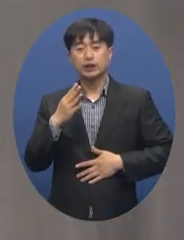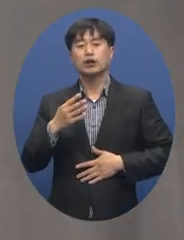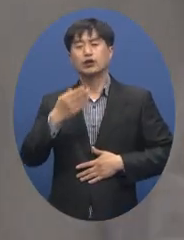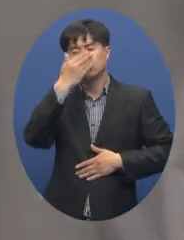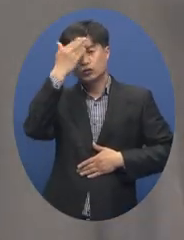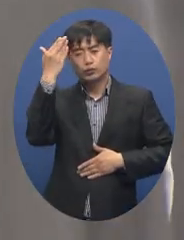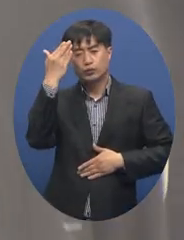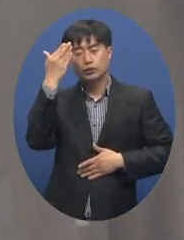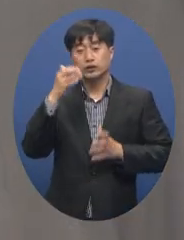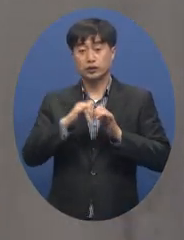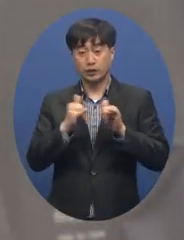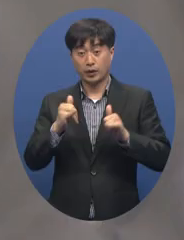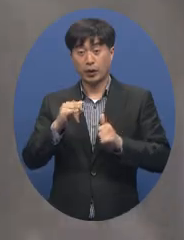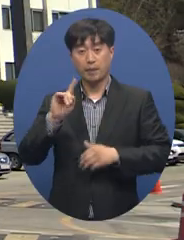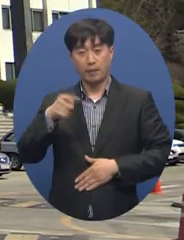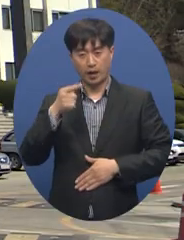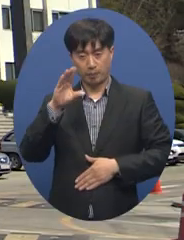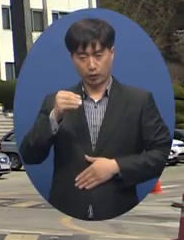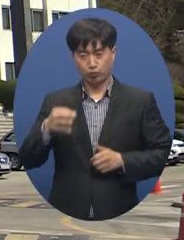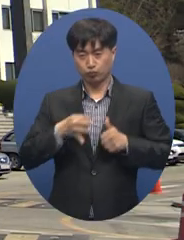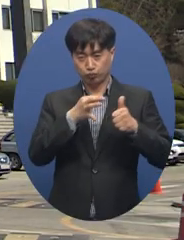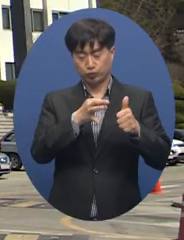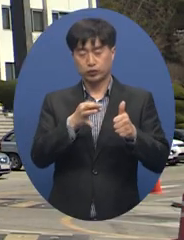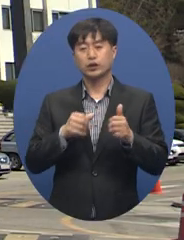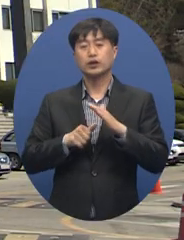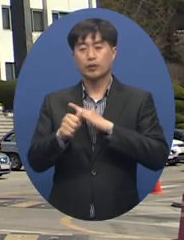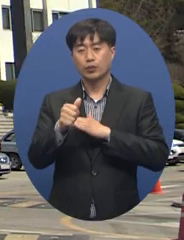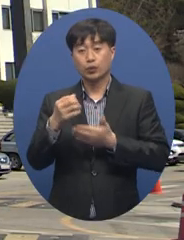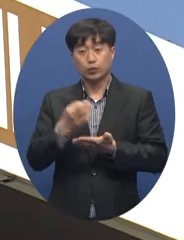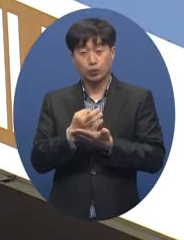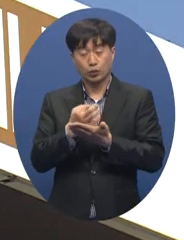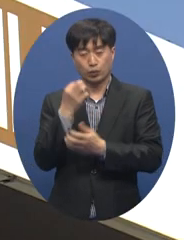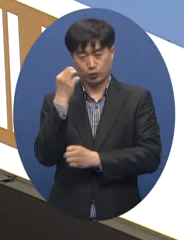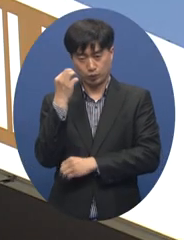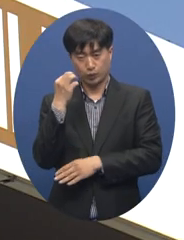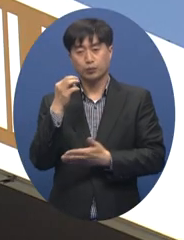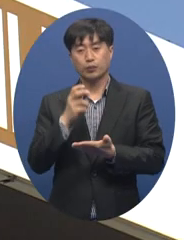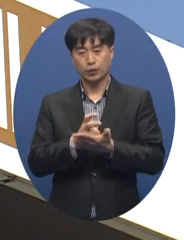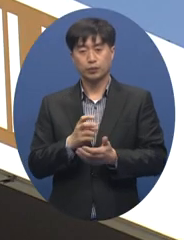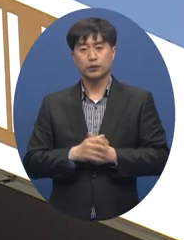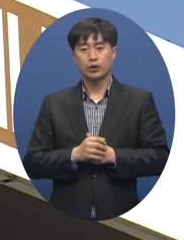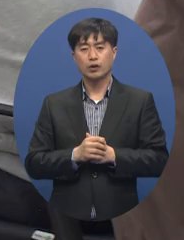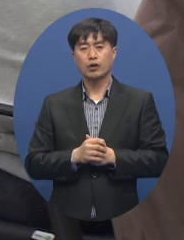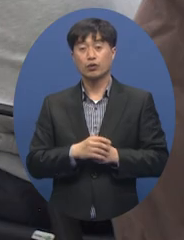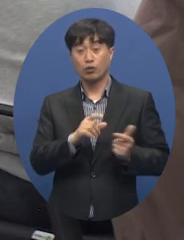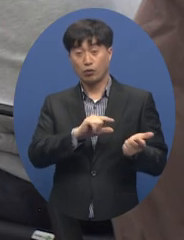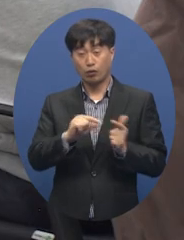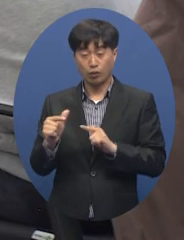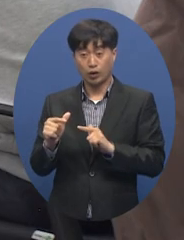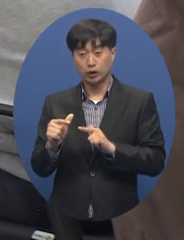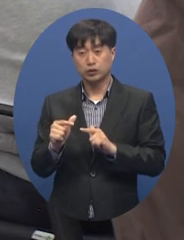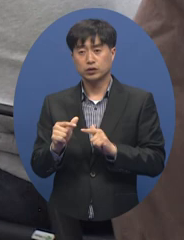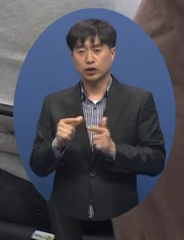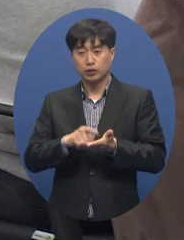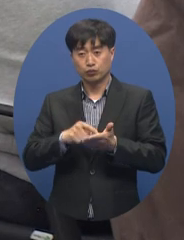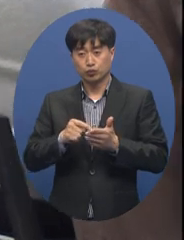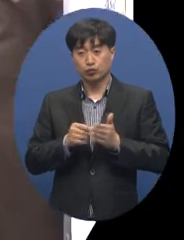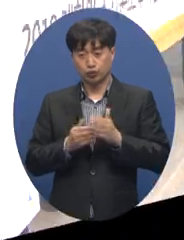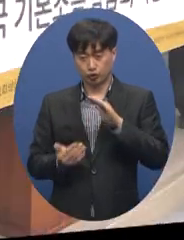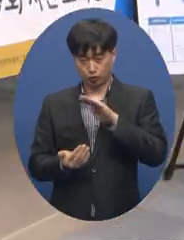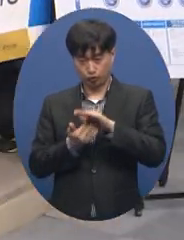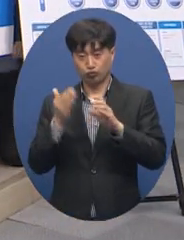지원해주는 대표적인 기본소득 제도입니다. 민선 7기 경기도에선 여러 형태의 기본소득 도입 논의가 핵심적으로 이뤄지고